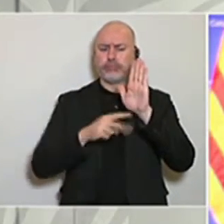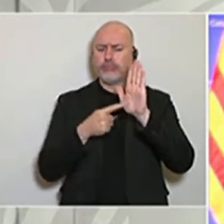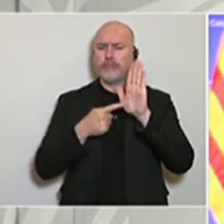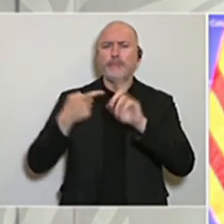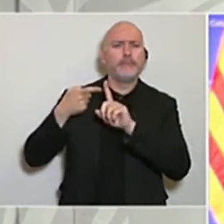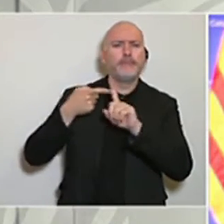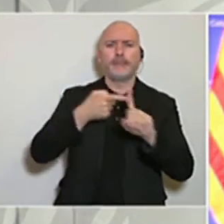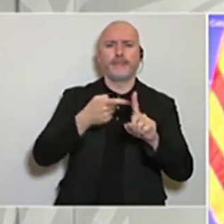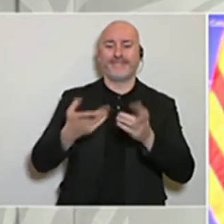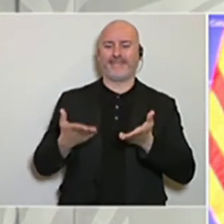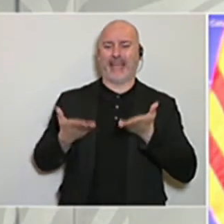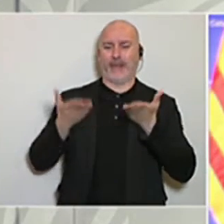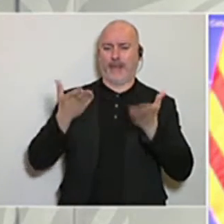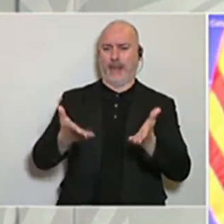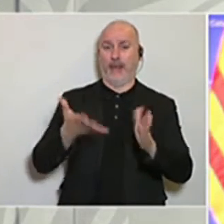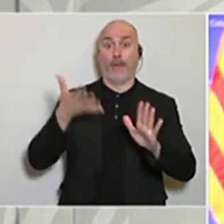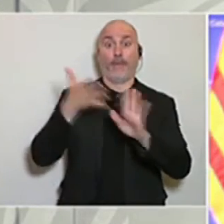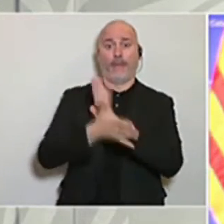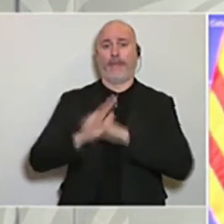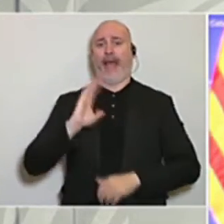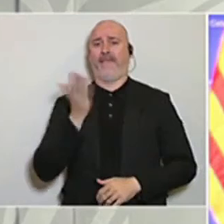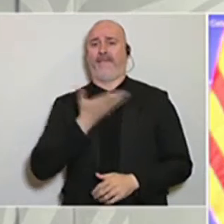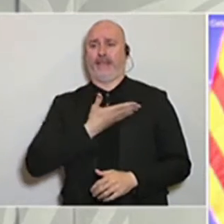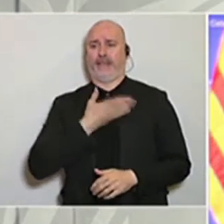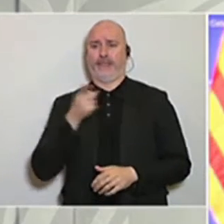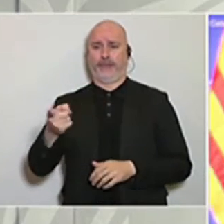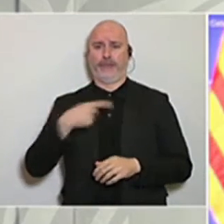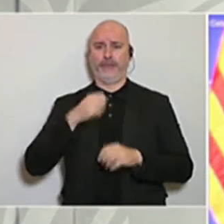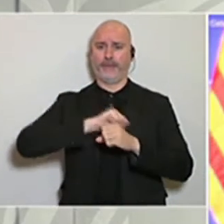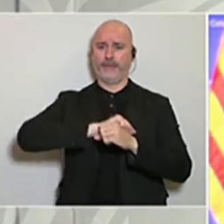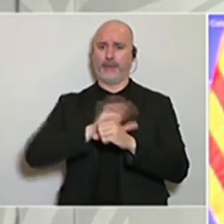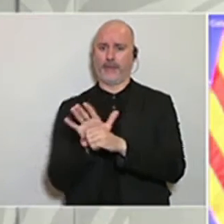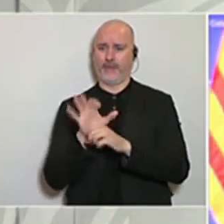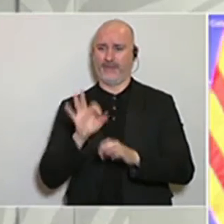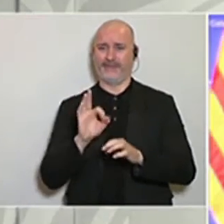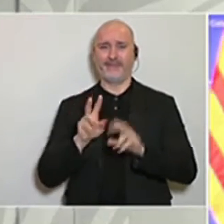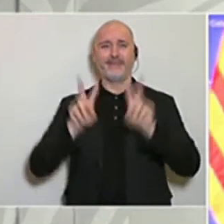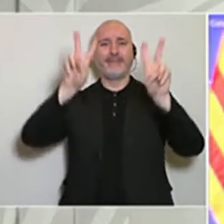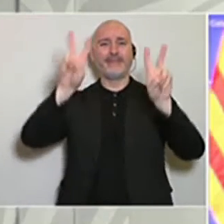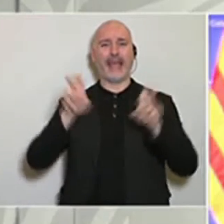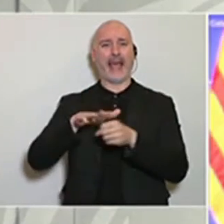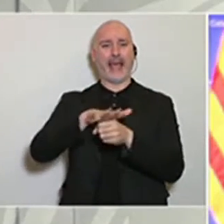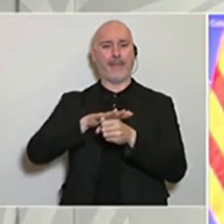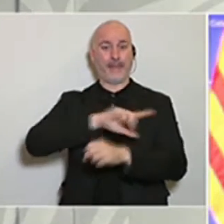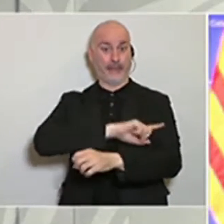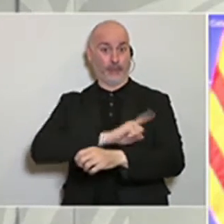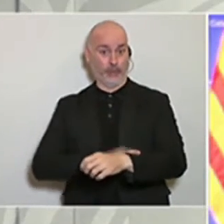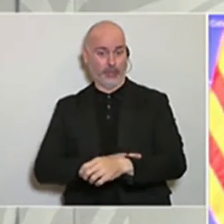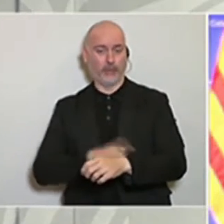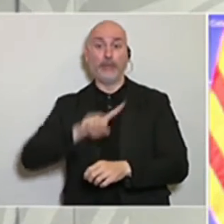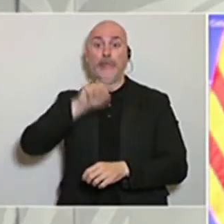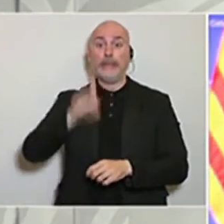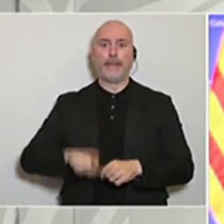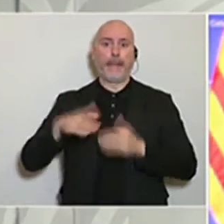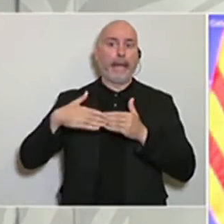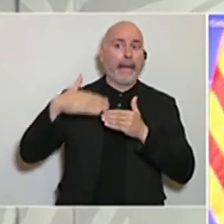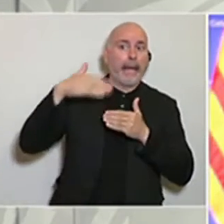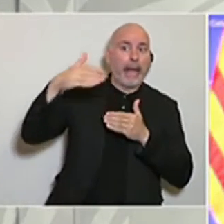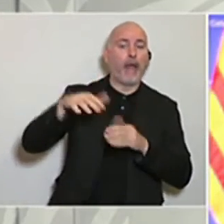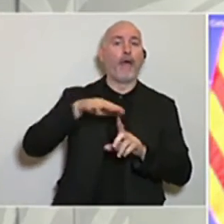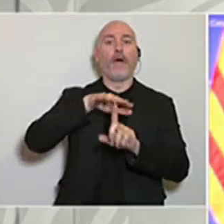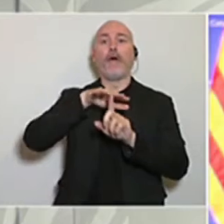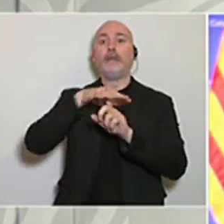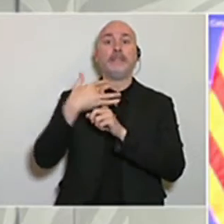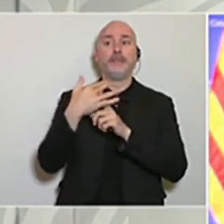ajudar a pal·liar les afectacions que el coronavirus està tenint en el teixit esportiu i adaptar-se també a escenaris futurs.